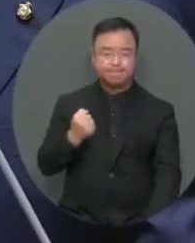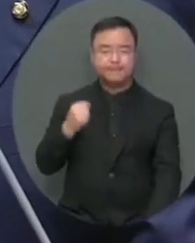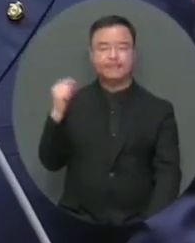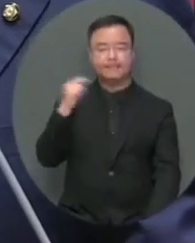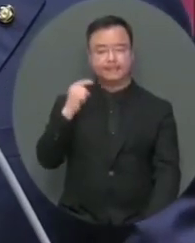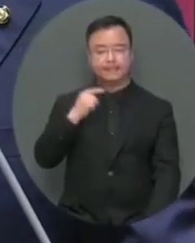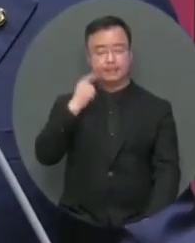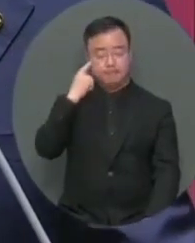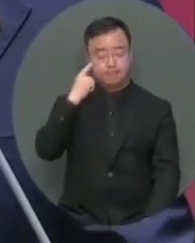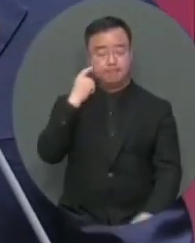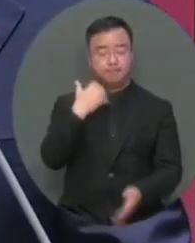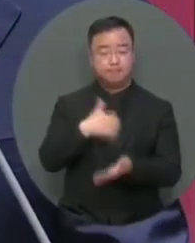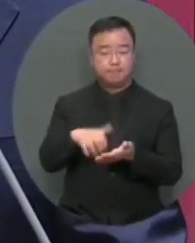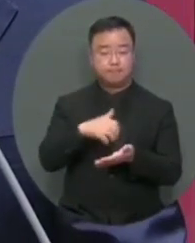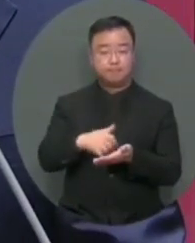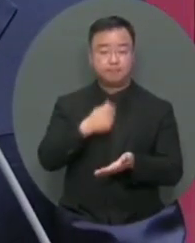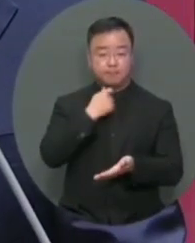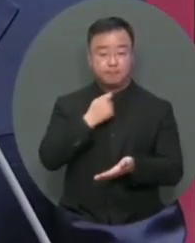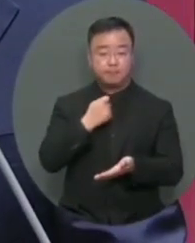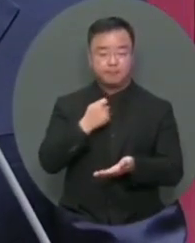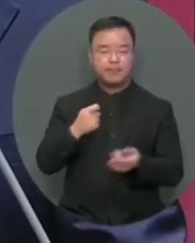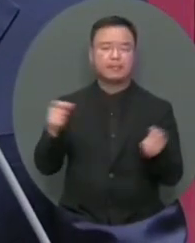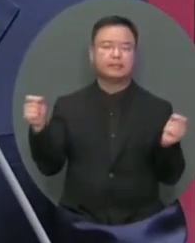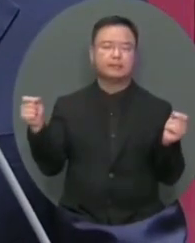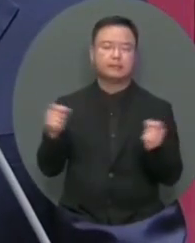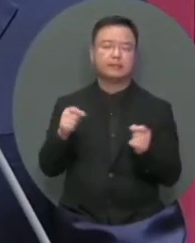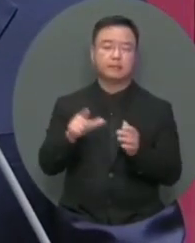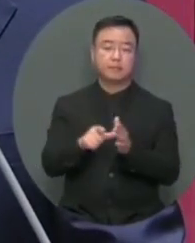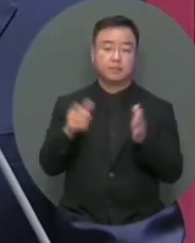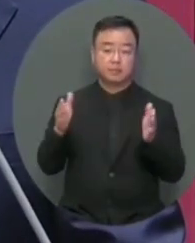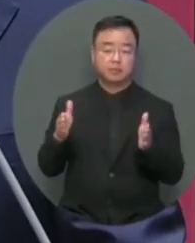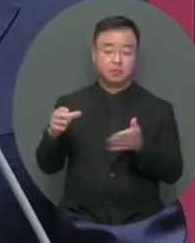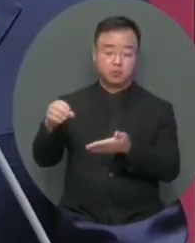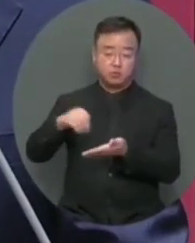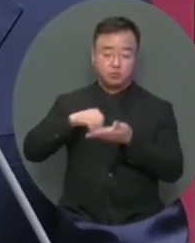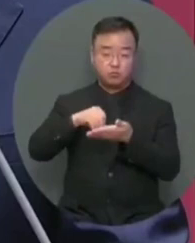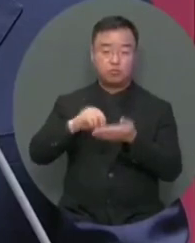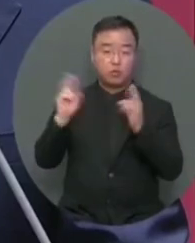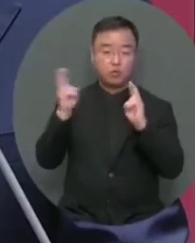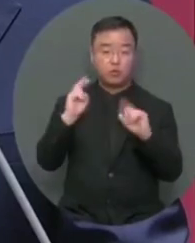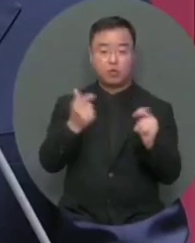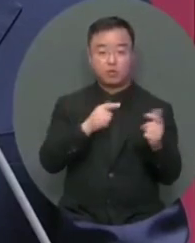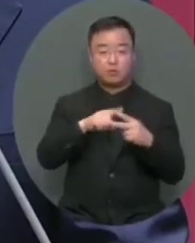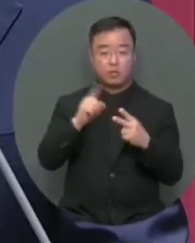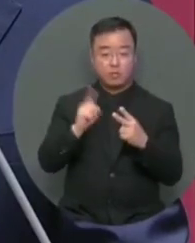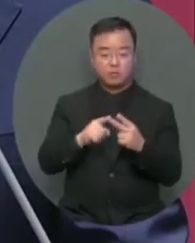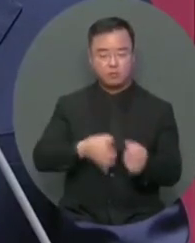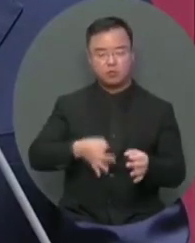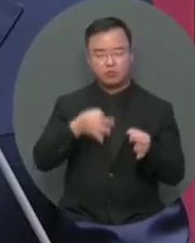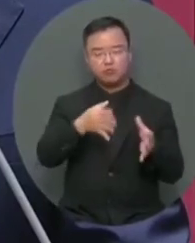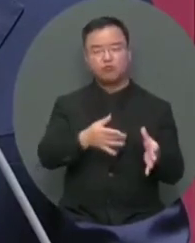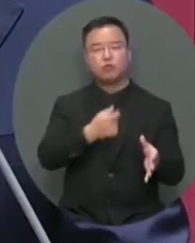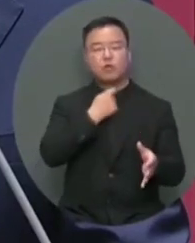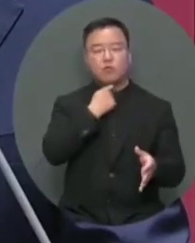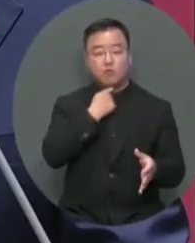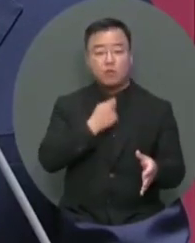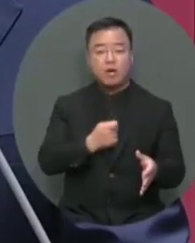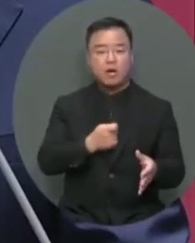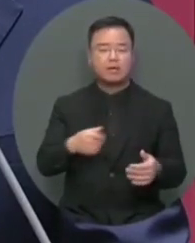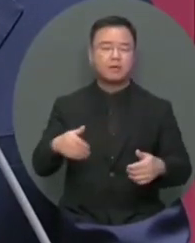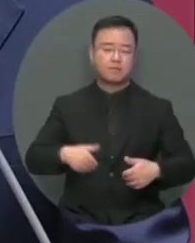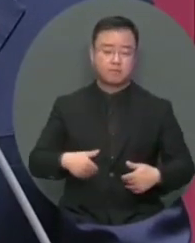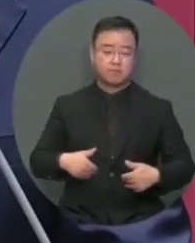거고요. 다만 단기적으로 입주 기업이라든지 또는 투자 유치를 위해서 필요한